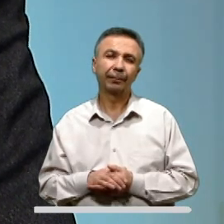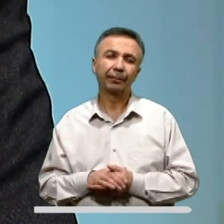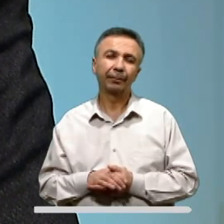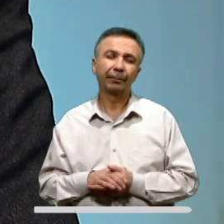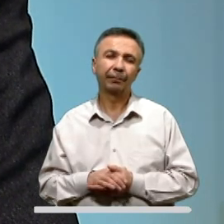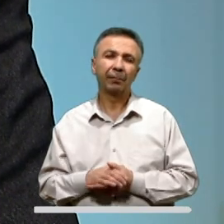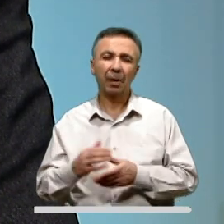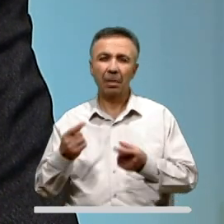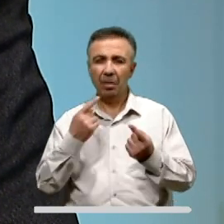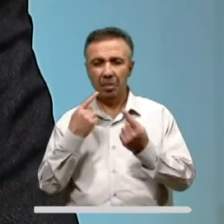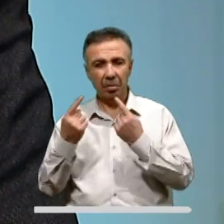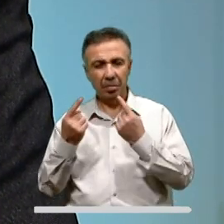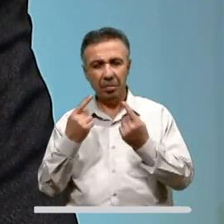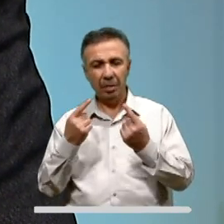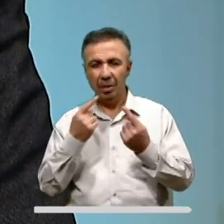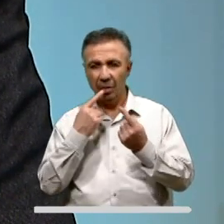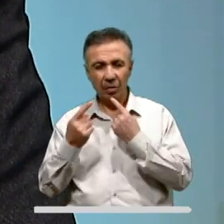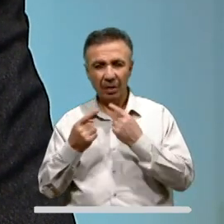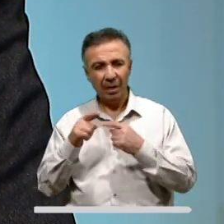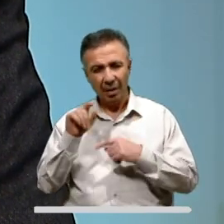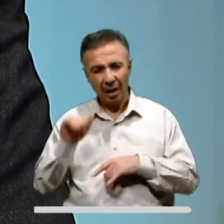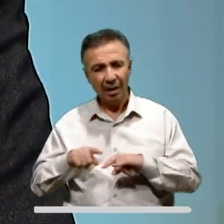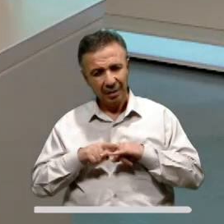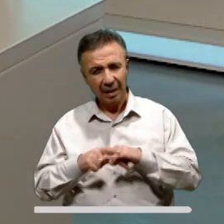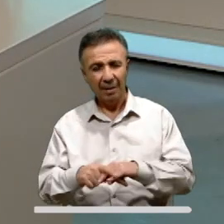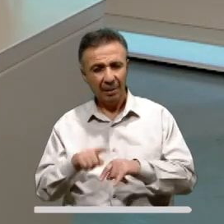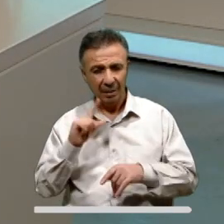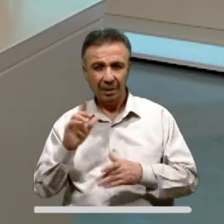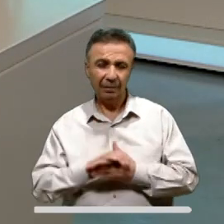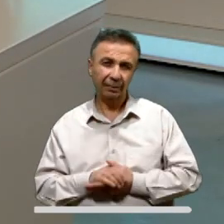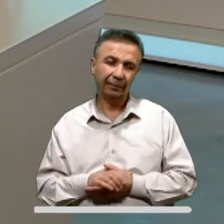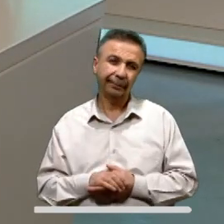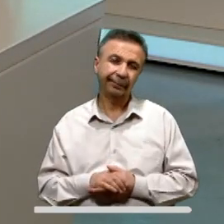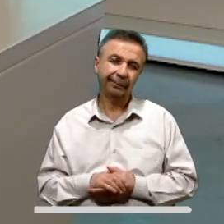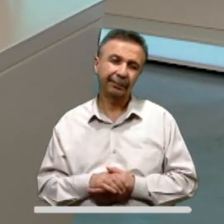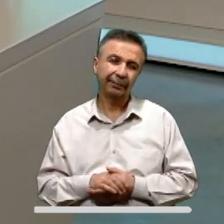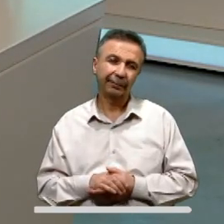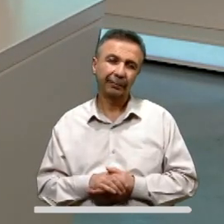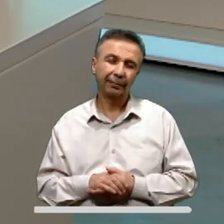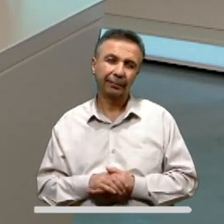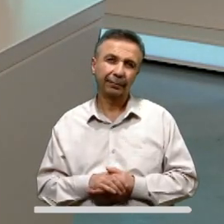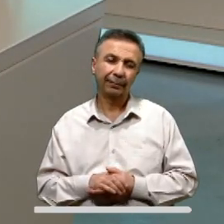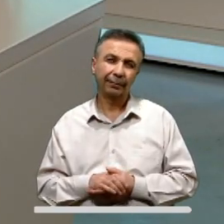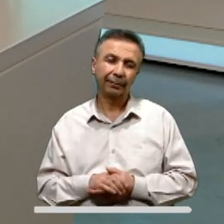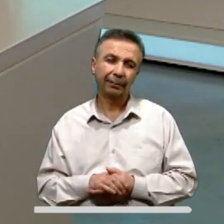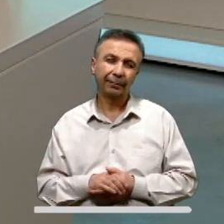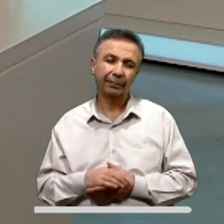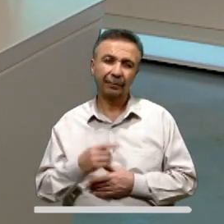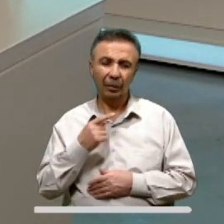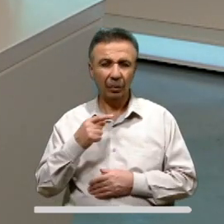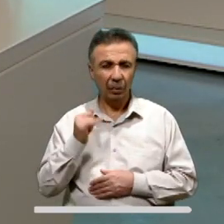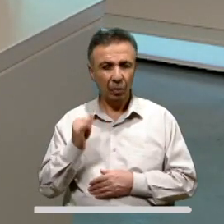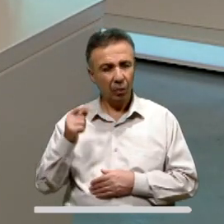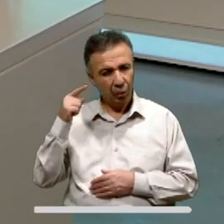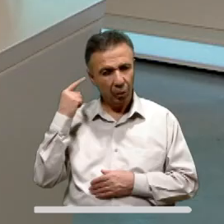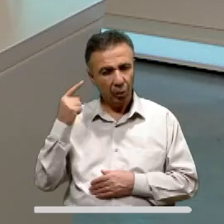yüze hakkını helal etmesini istemesi gerekir. Peki bu durumu ona söyleyecek mi hocam? Hani ya böyle böyle bir durum oldu. Evet, suizan düşündüm,